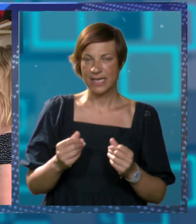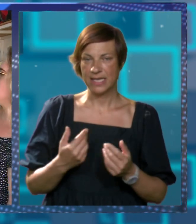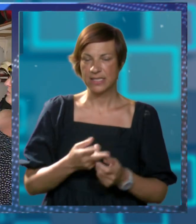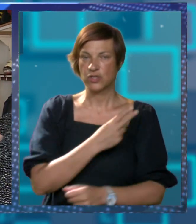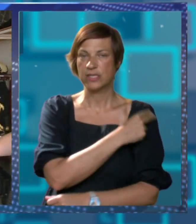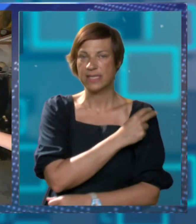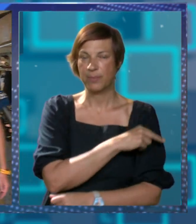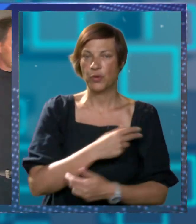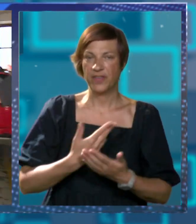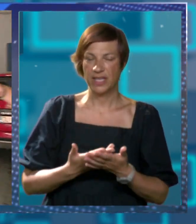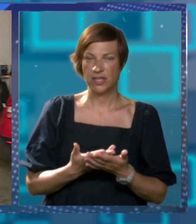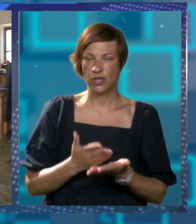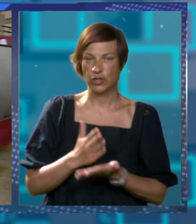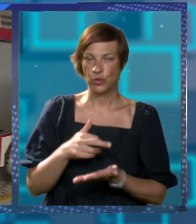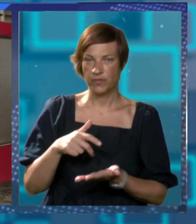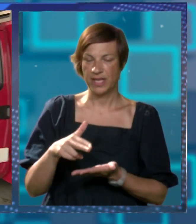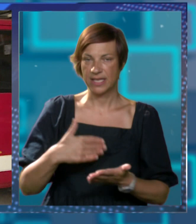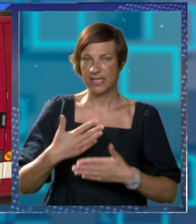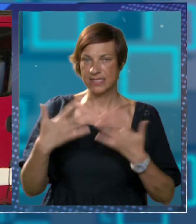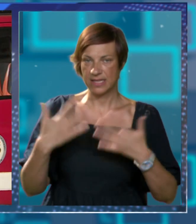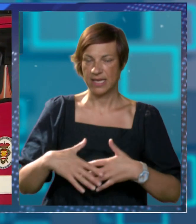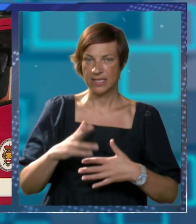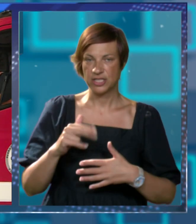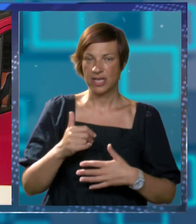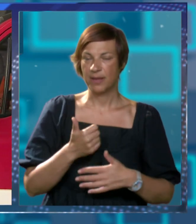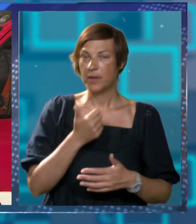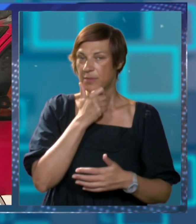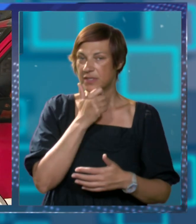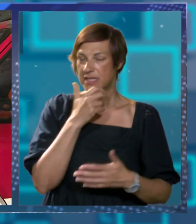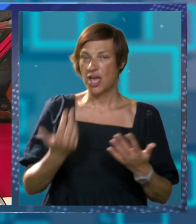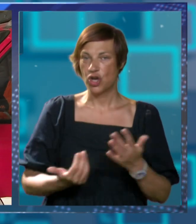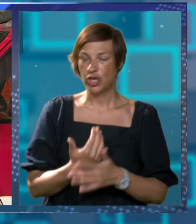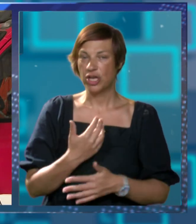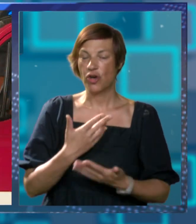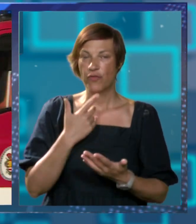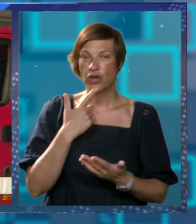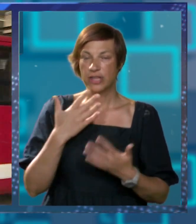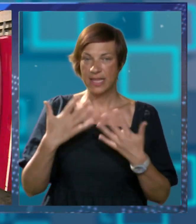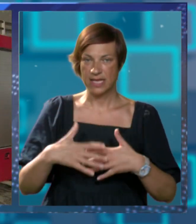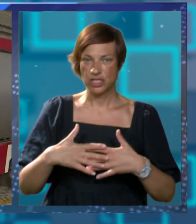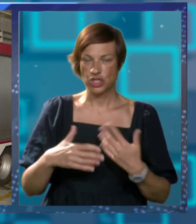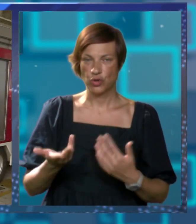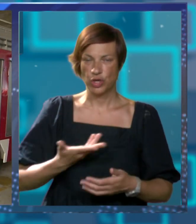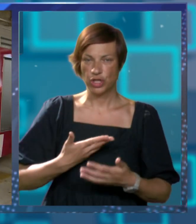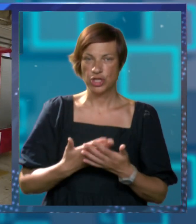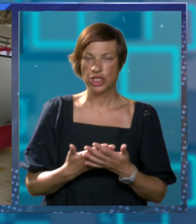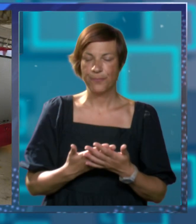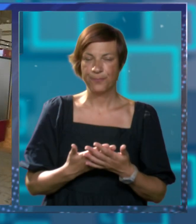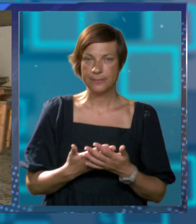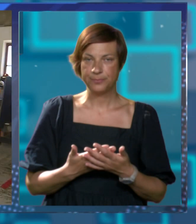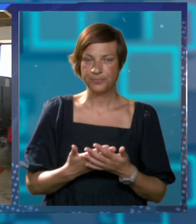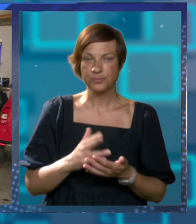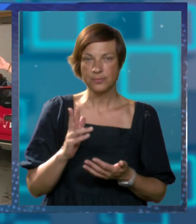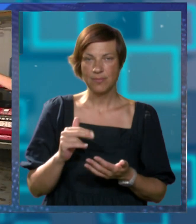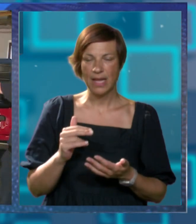je zapojeno vozilo, to uvijek ide. Za tehničke intervencije imamo ovo staro, tehničko imamo novo tamo koje je došlo. To su